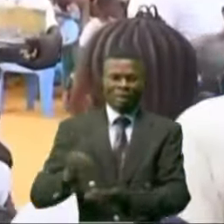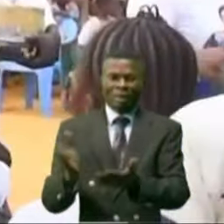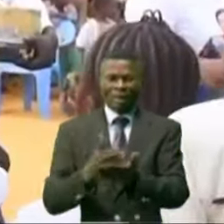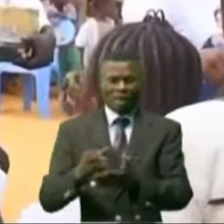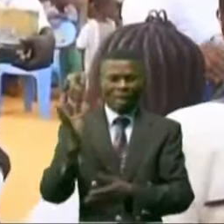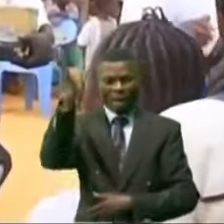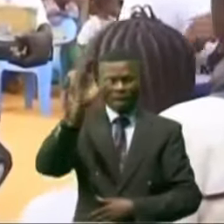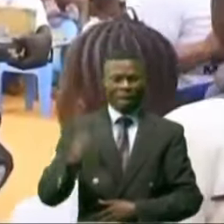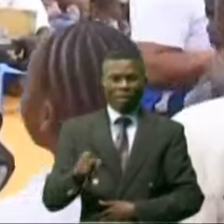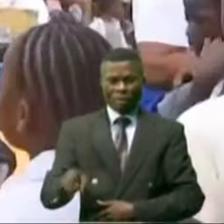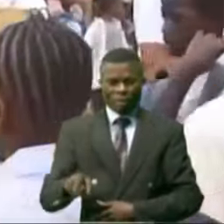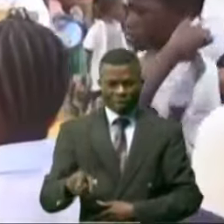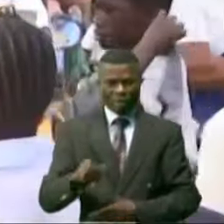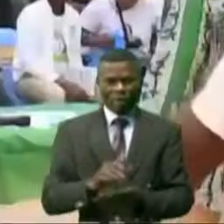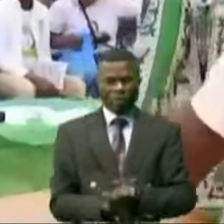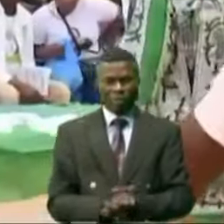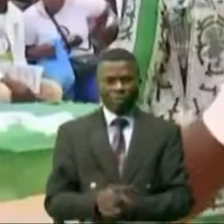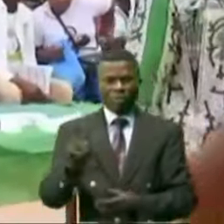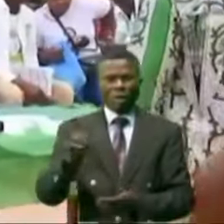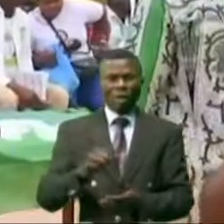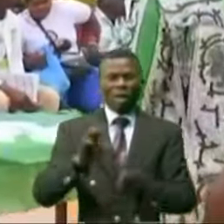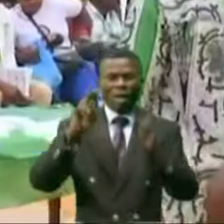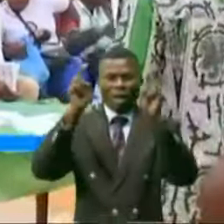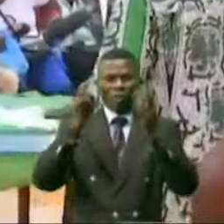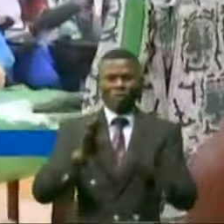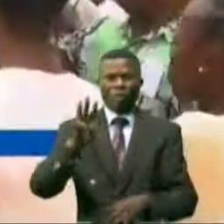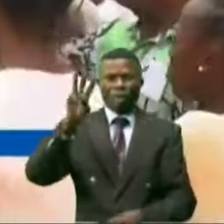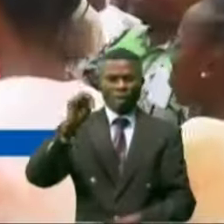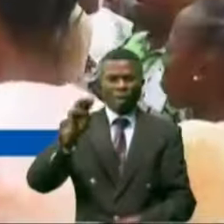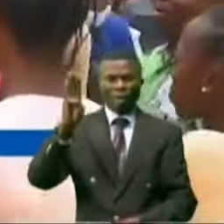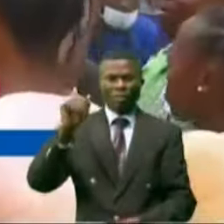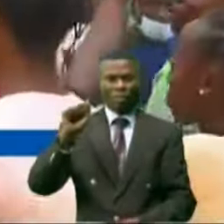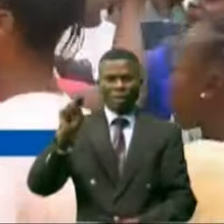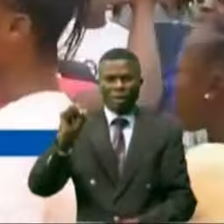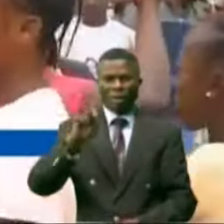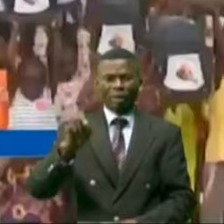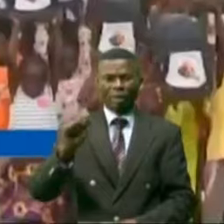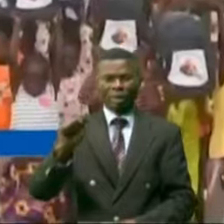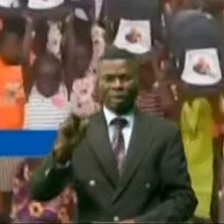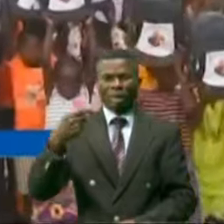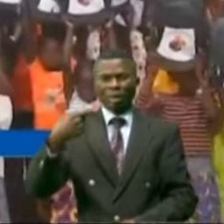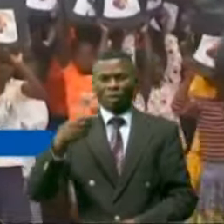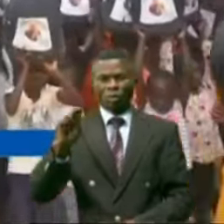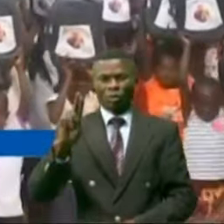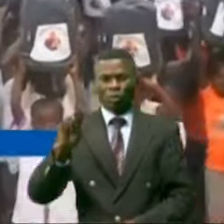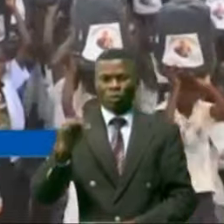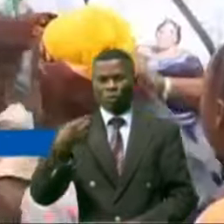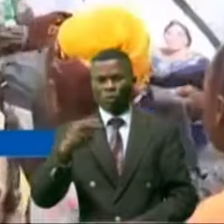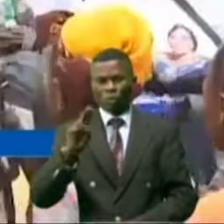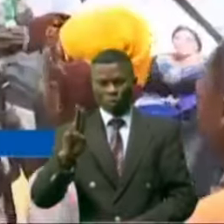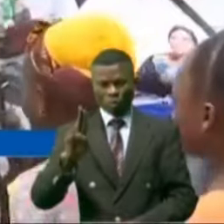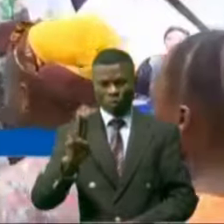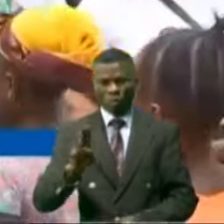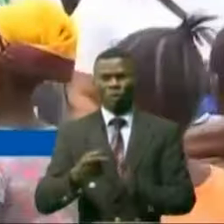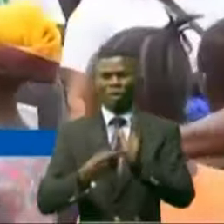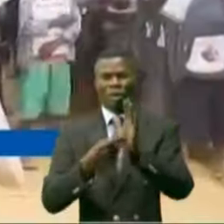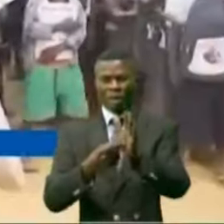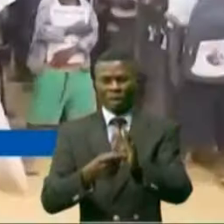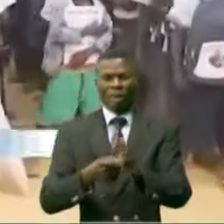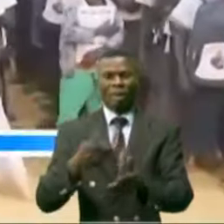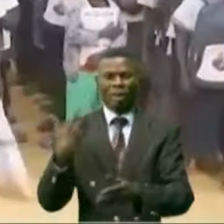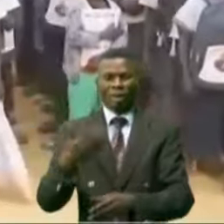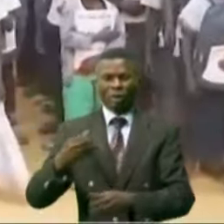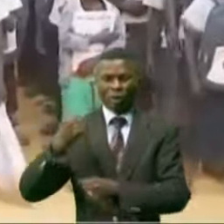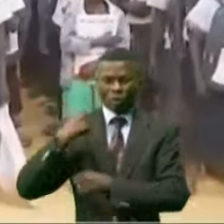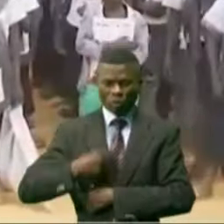Dans cet échantillonnage ici à Mbanza Mwembe, la fondation qui porte son nom promet de distribuer plus de 8000 kits à travers le